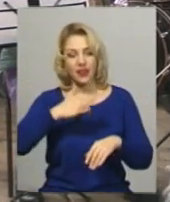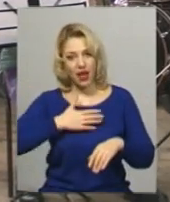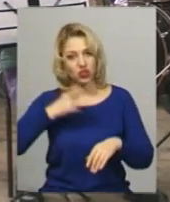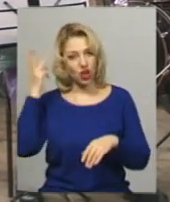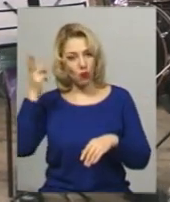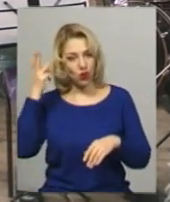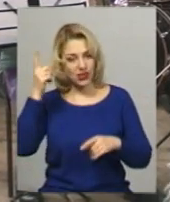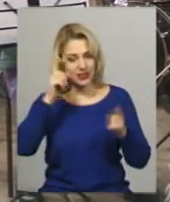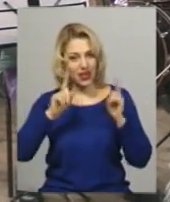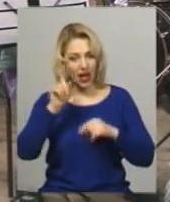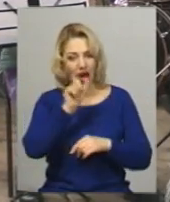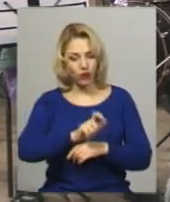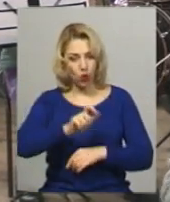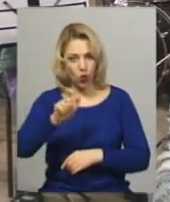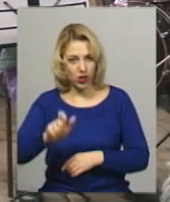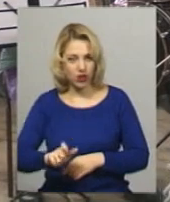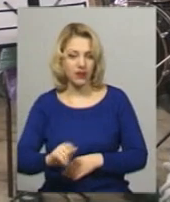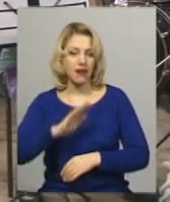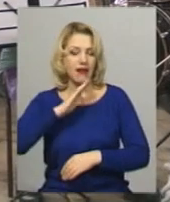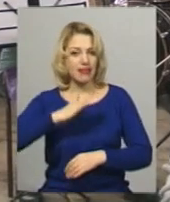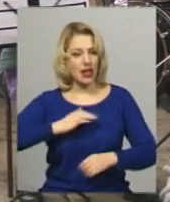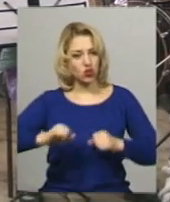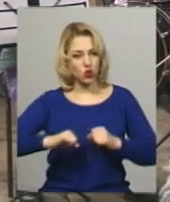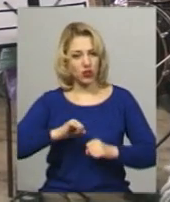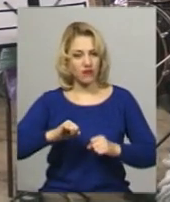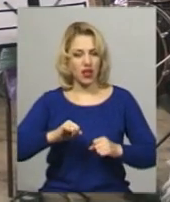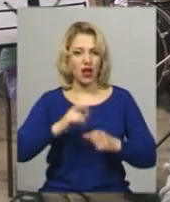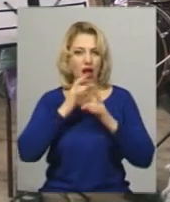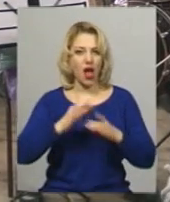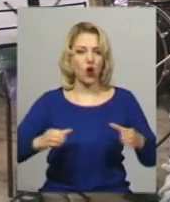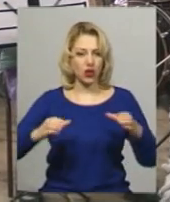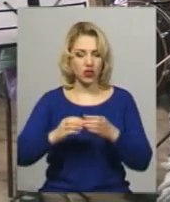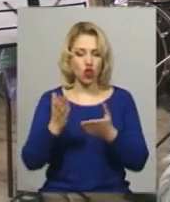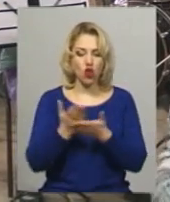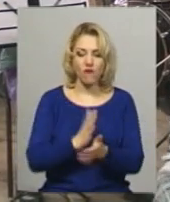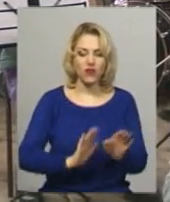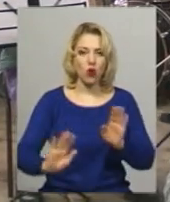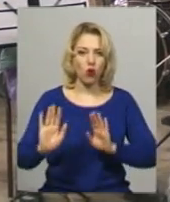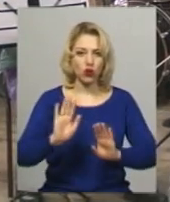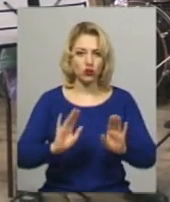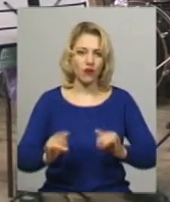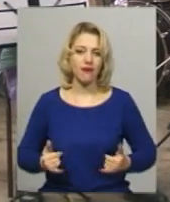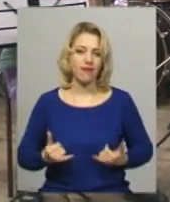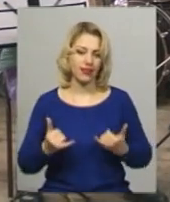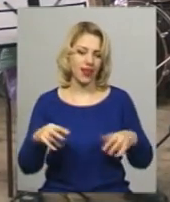подільських авторів, нашого керівника оркестру, нові аранжування на танці.